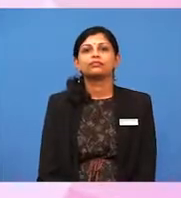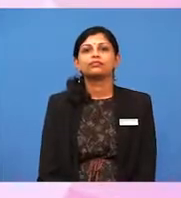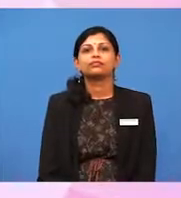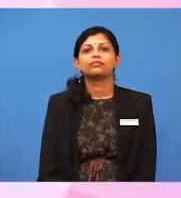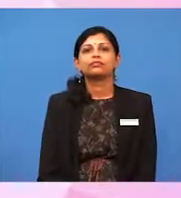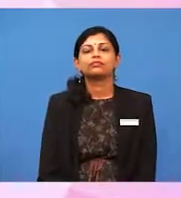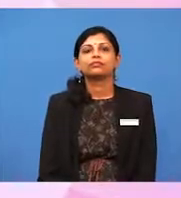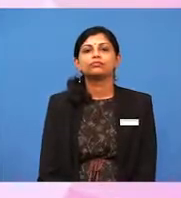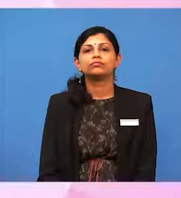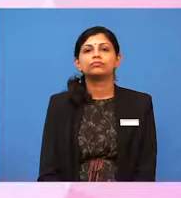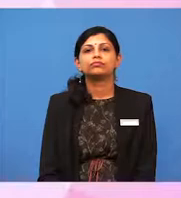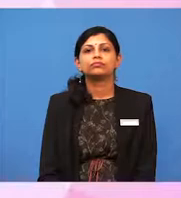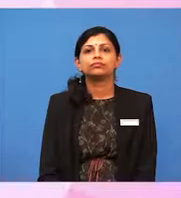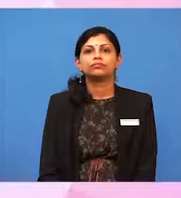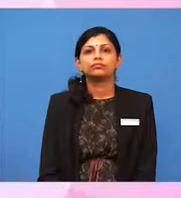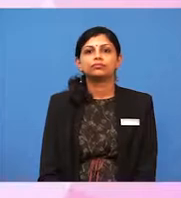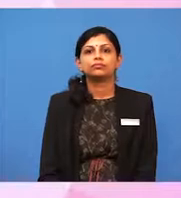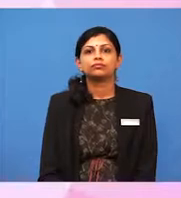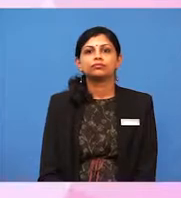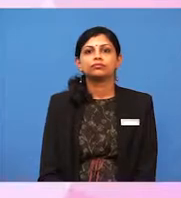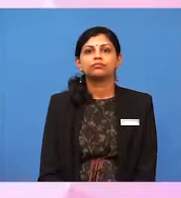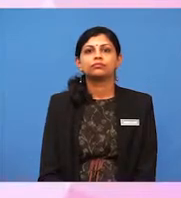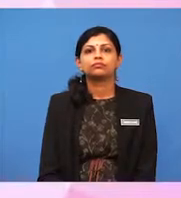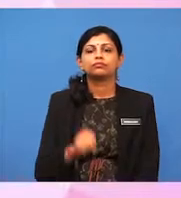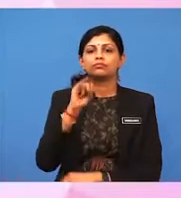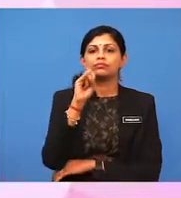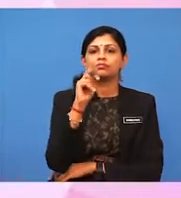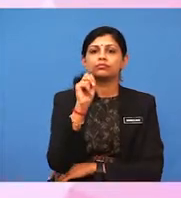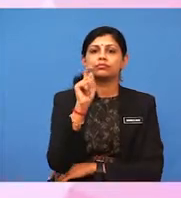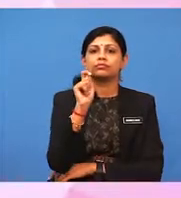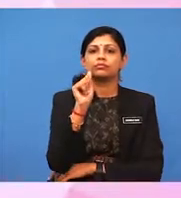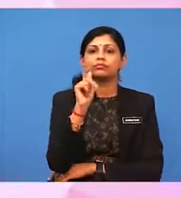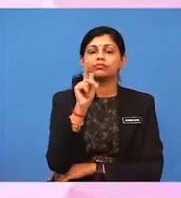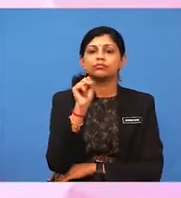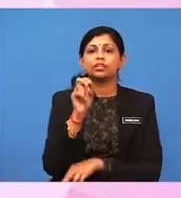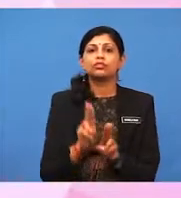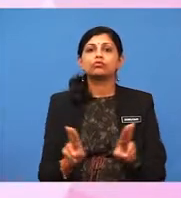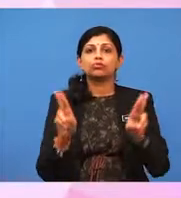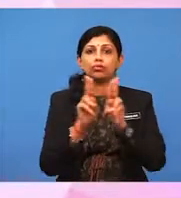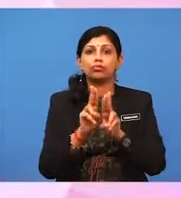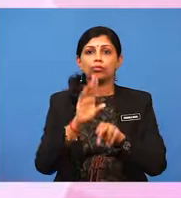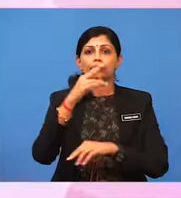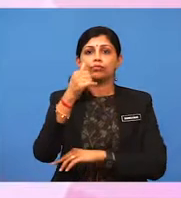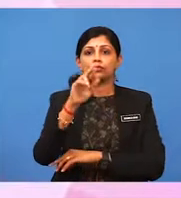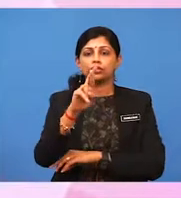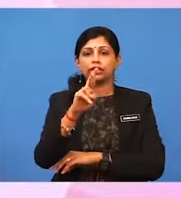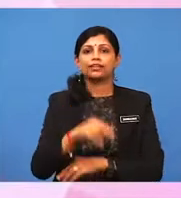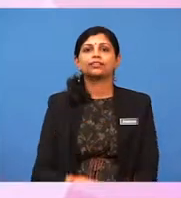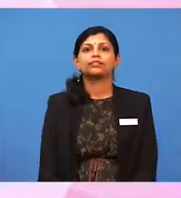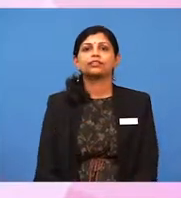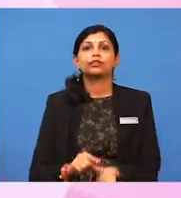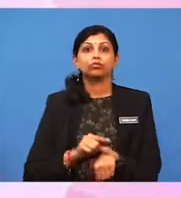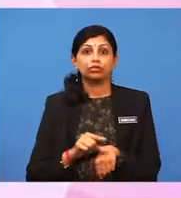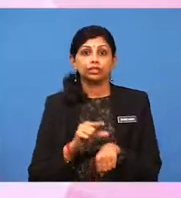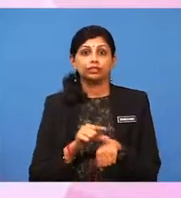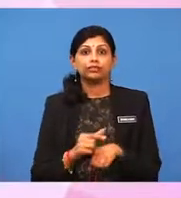tanda petikan tunggal A. Sinteks umum char digunakan untuk mengisytiharkan pemboleh ubah huruf